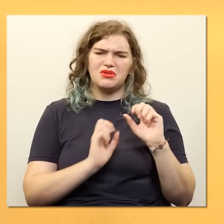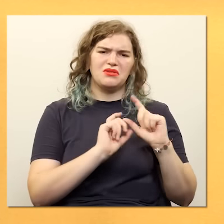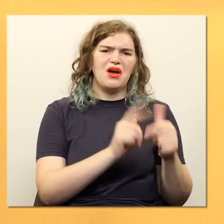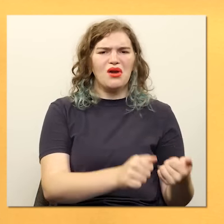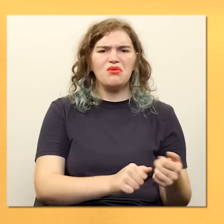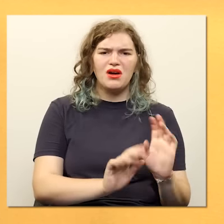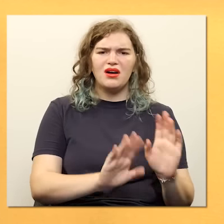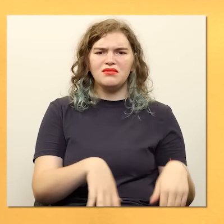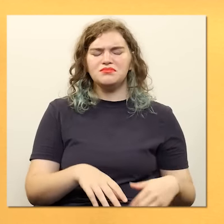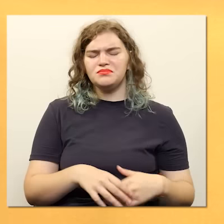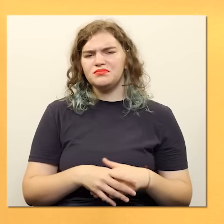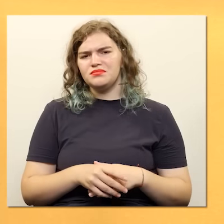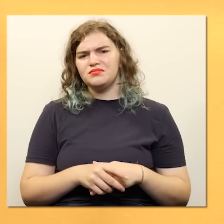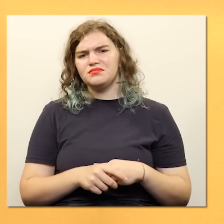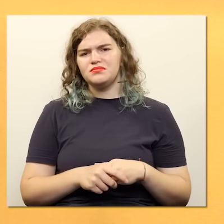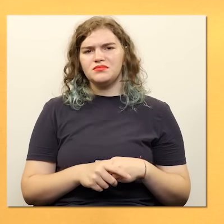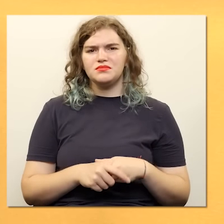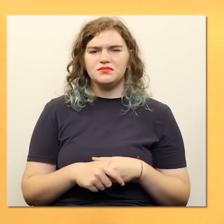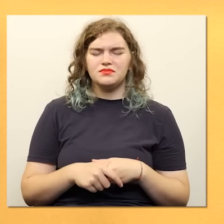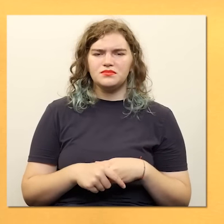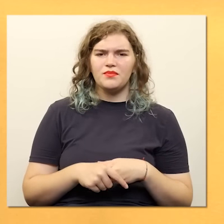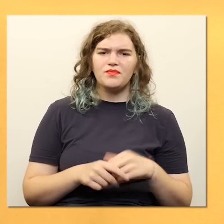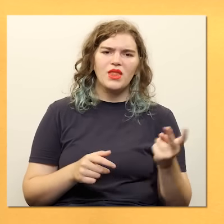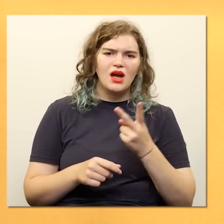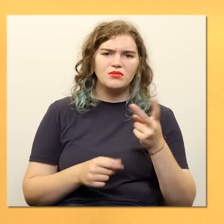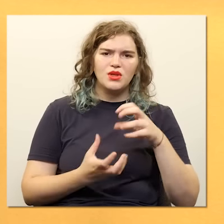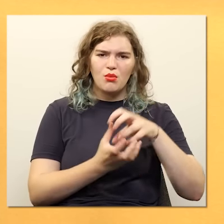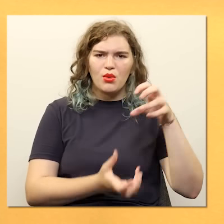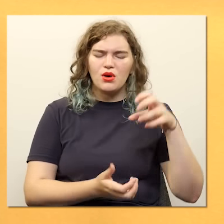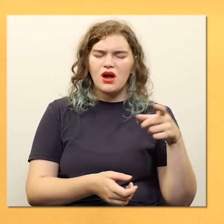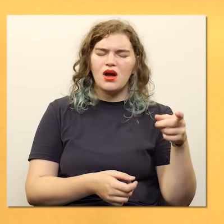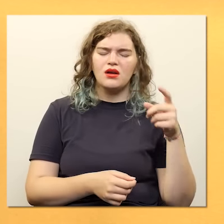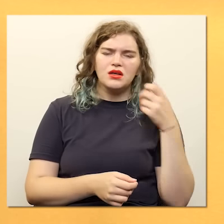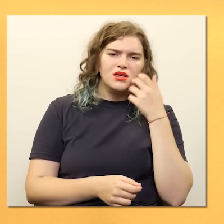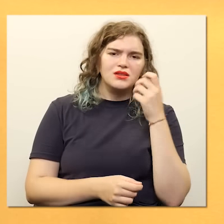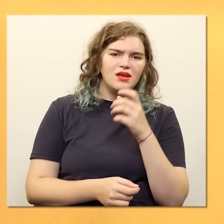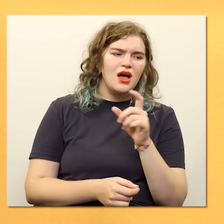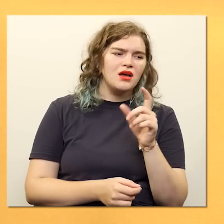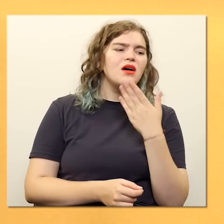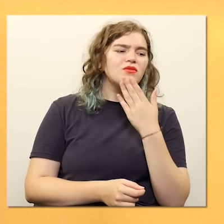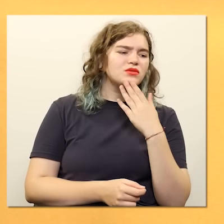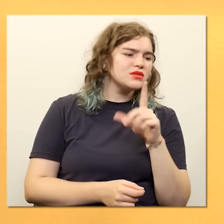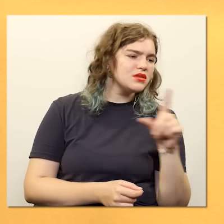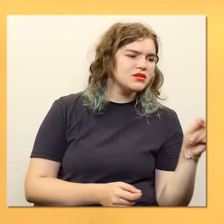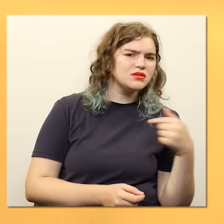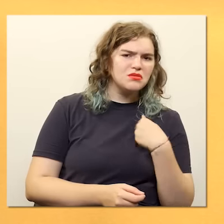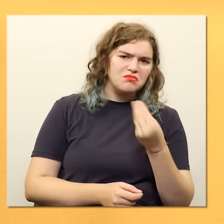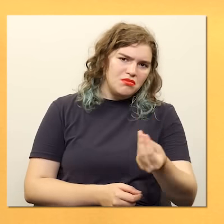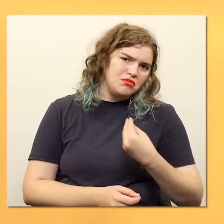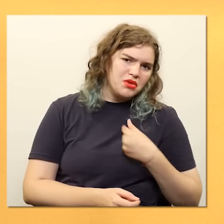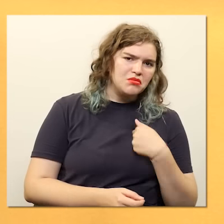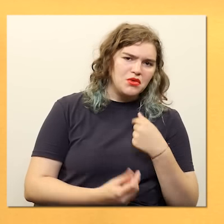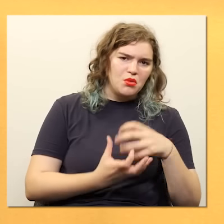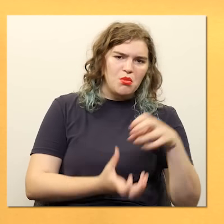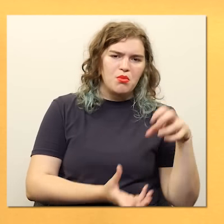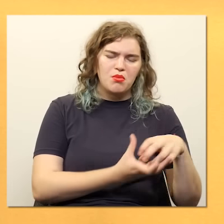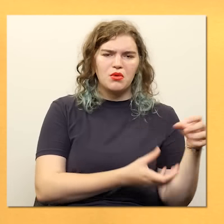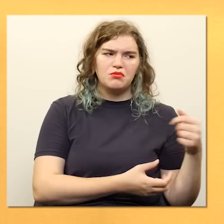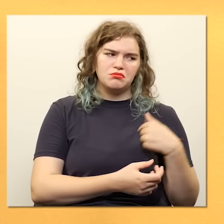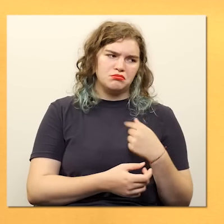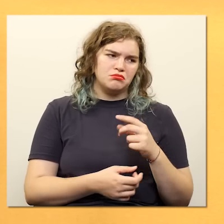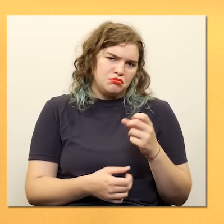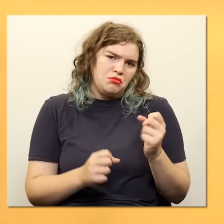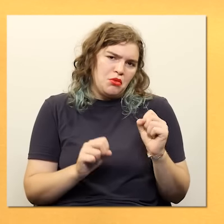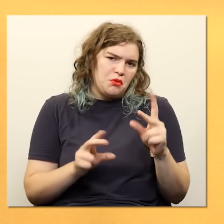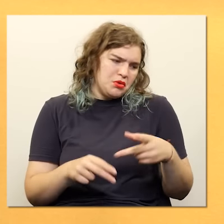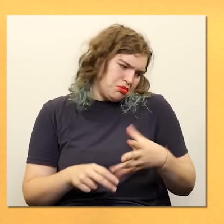n-o să fie bine. Îl arunc. Când o trecut să iasă din curte, o văzut borcanele și m-a întrebat ce nume le dai mie.